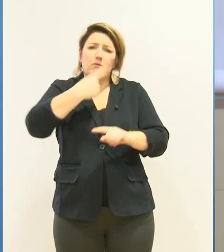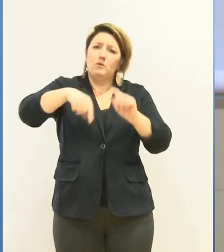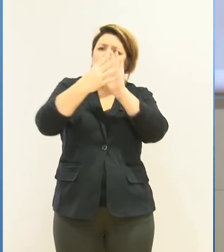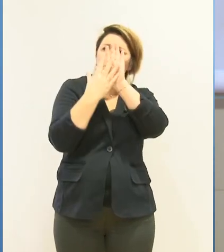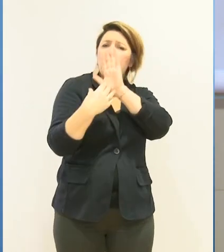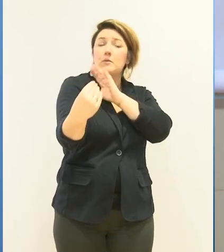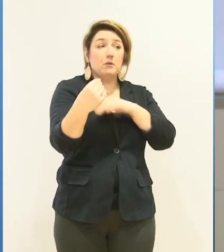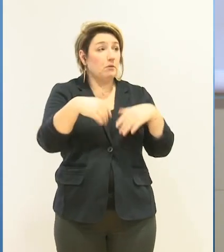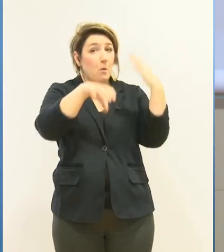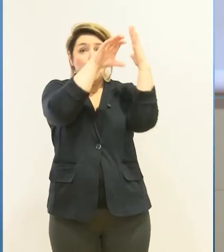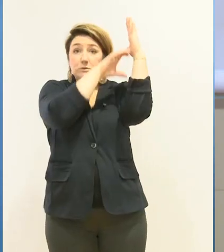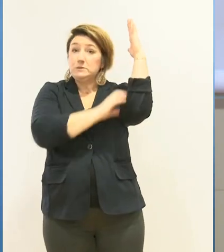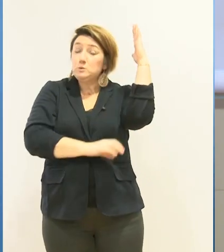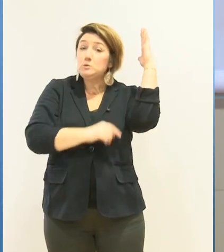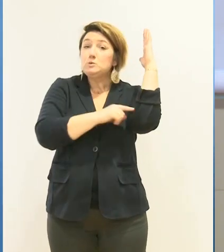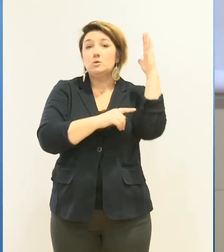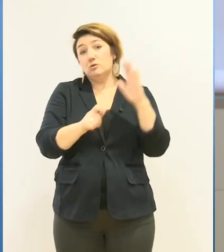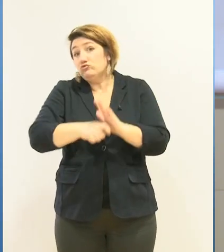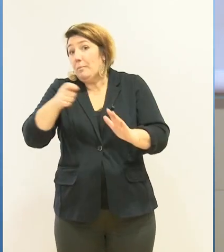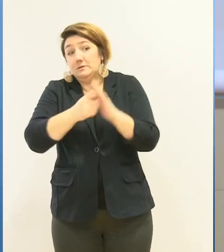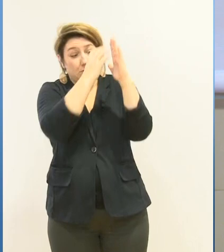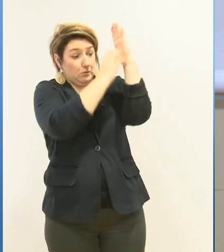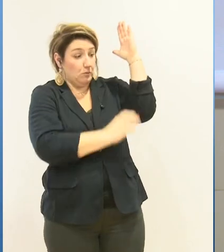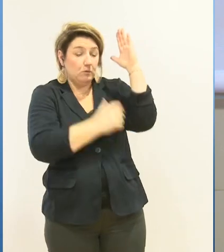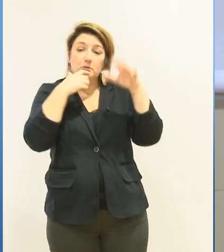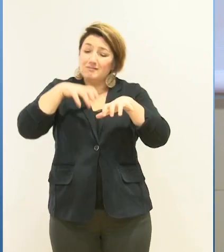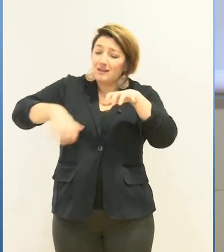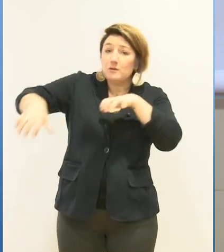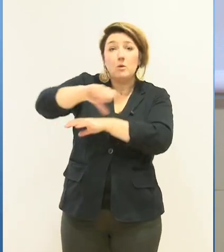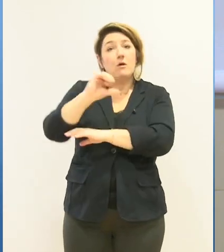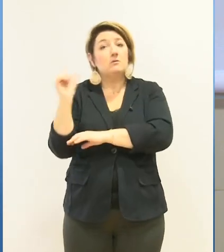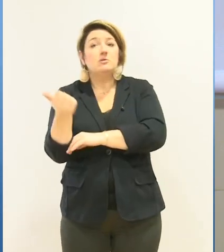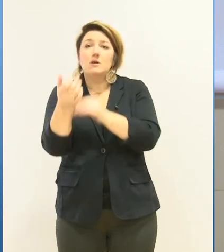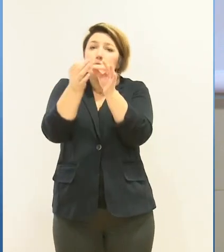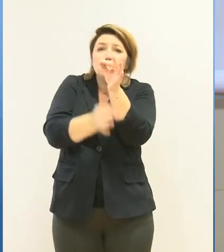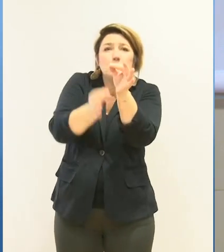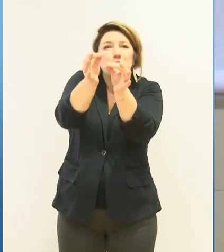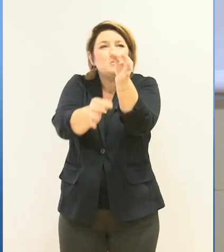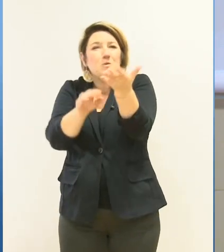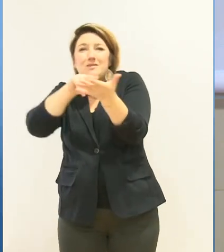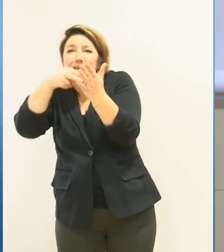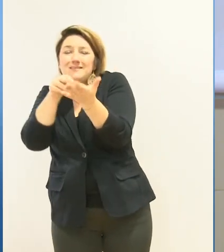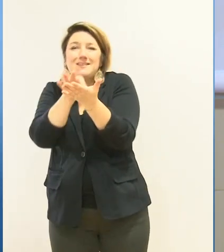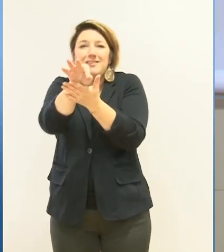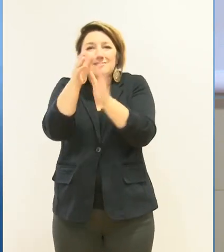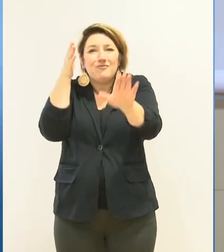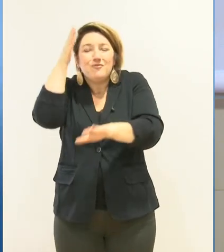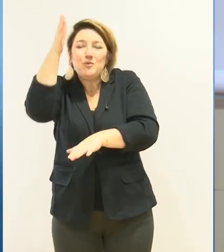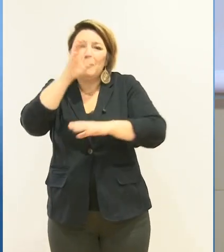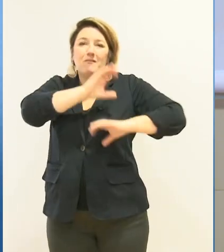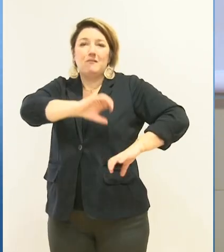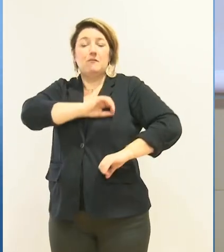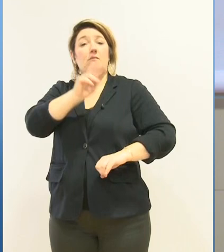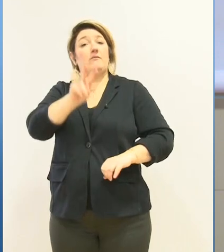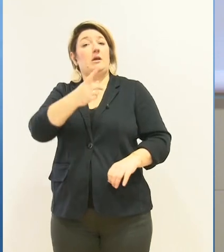elle garantit aux territoires la liberté d'expérimenter aujourd'hui les solutions de demain grenoble a pris un temps d'avancé